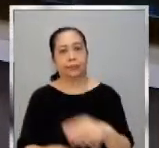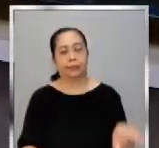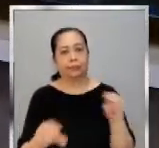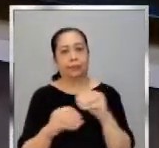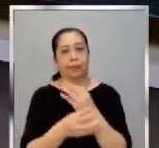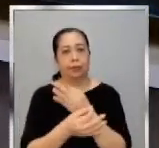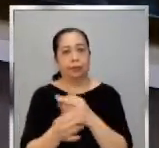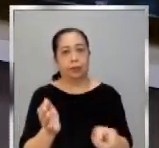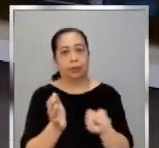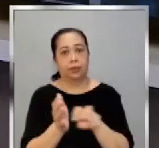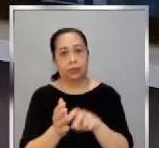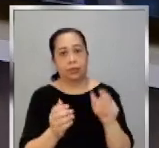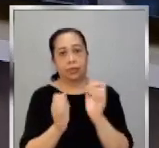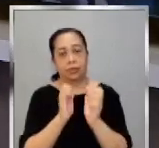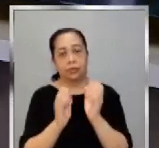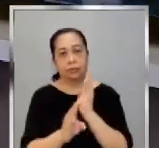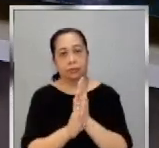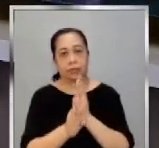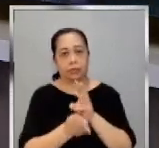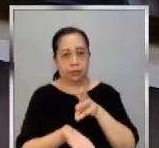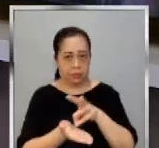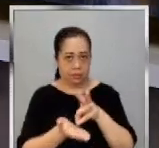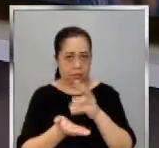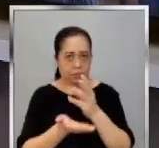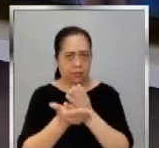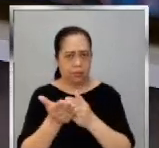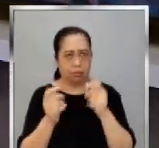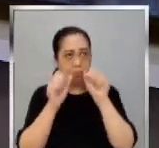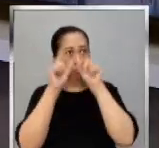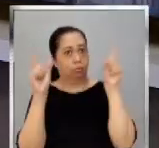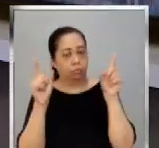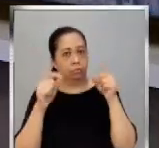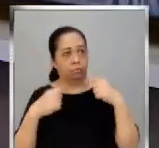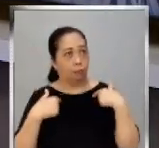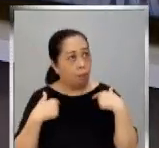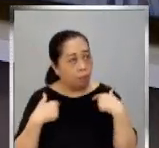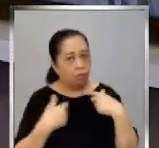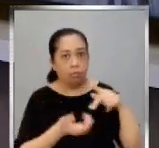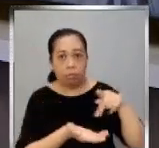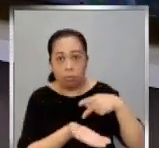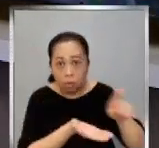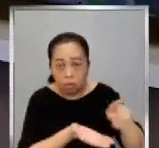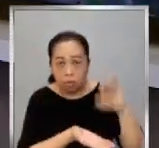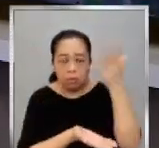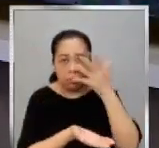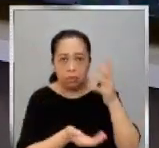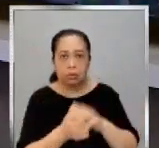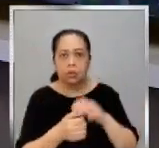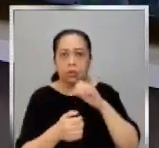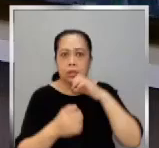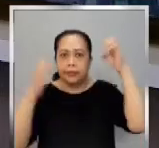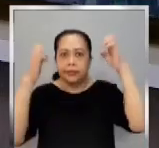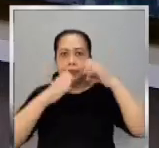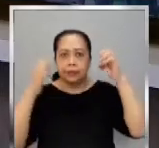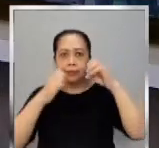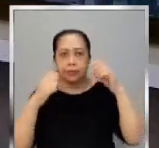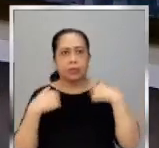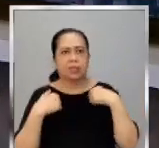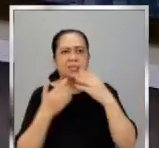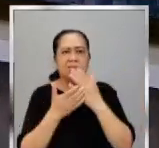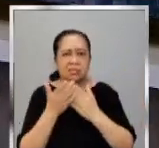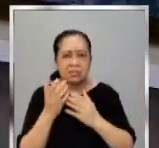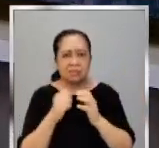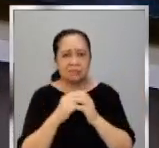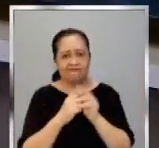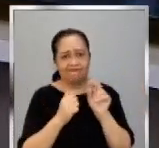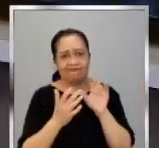sakay sa EDSA Bus Carousel, may mga pasaherong nabigla sa paniningil ng pamasahe. Hindi raw kasi nila alam, kaya ang ilan, no